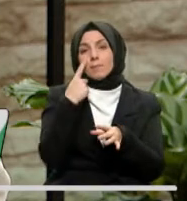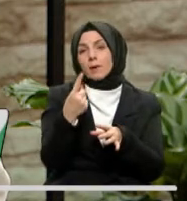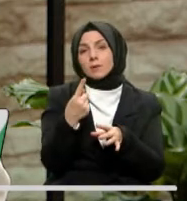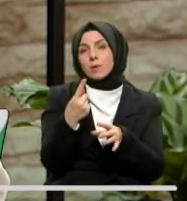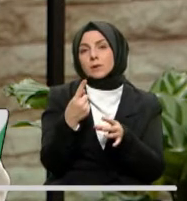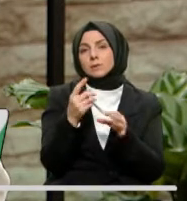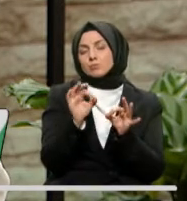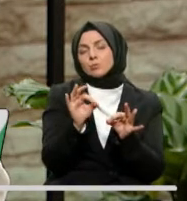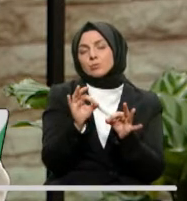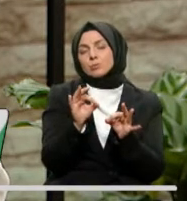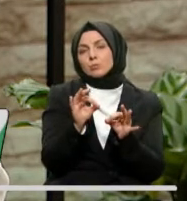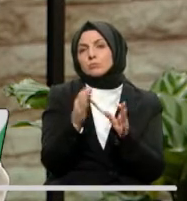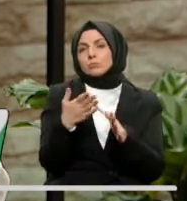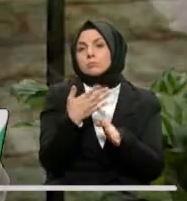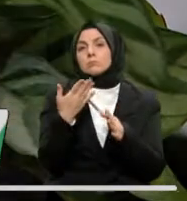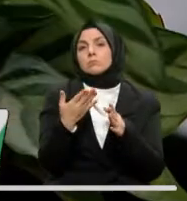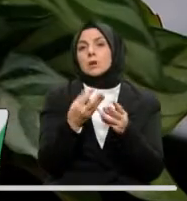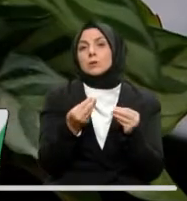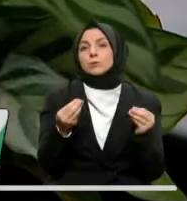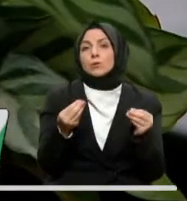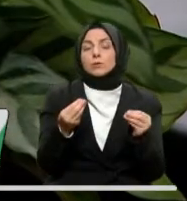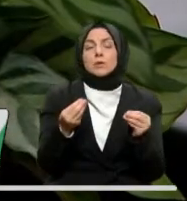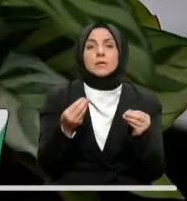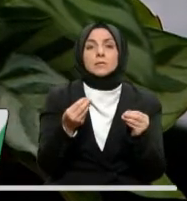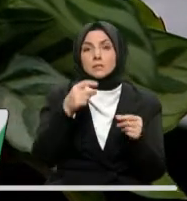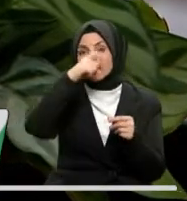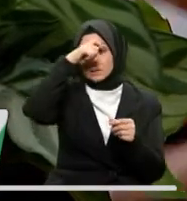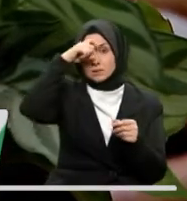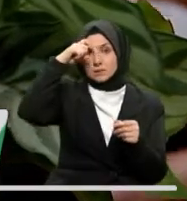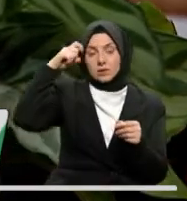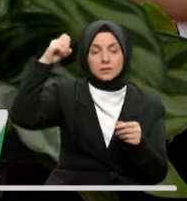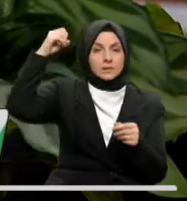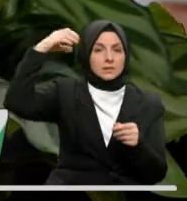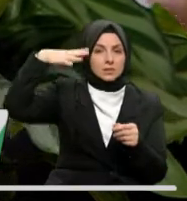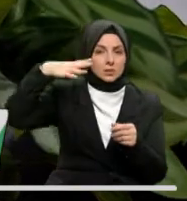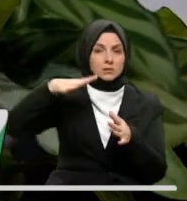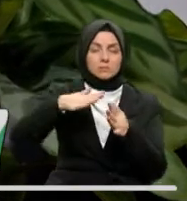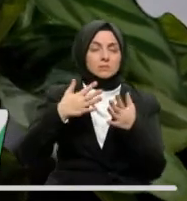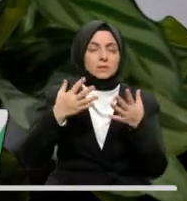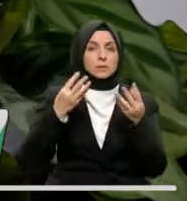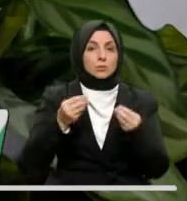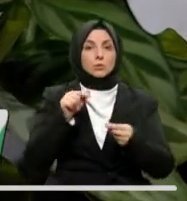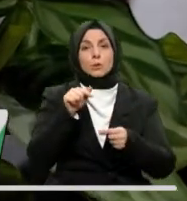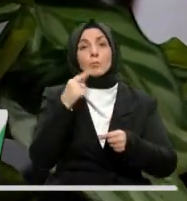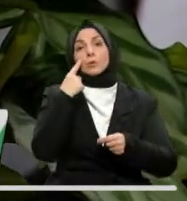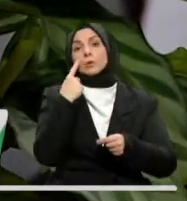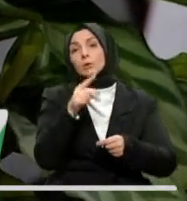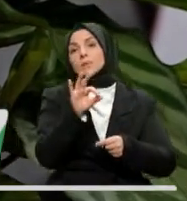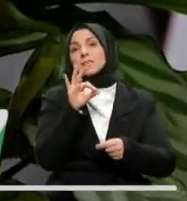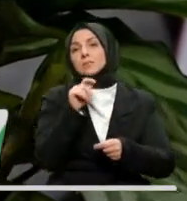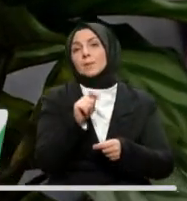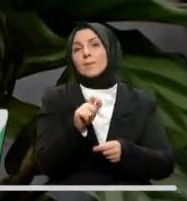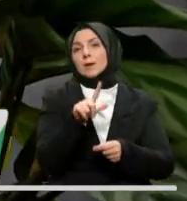koşulları sıcaklık ışık nem durumları Nasılsa ona göre bikini seçimi yapabilirsiniz Örneğin eviniz işyeriniz yada